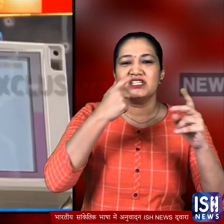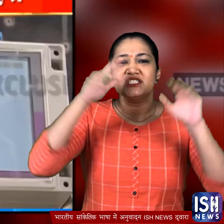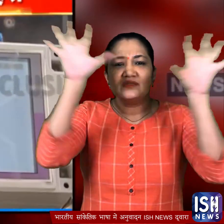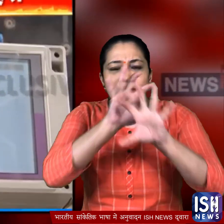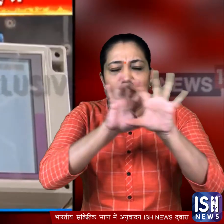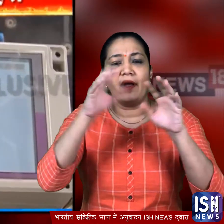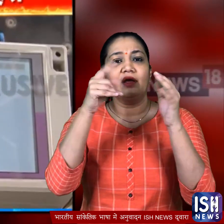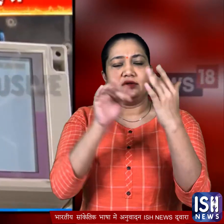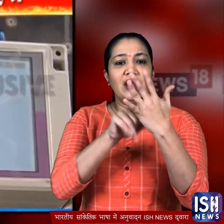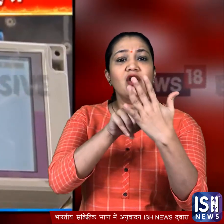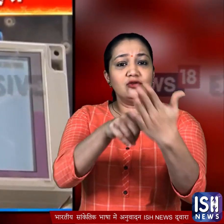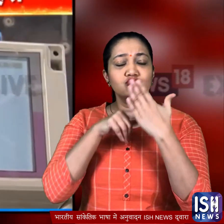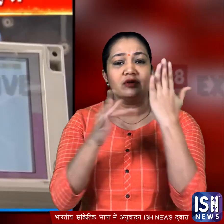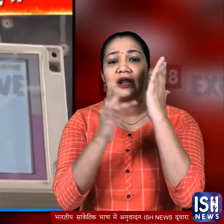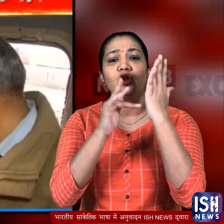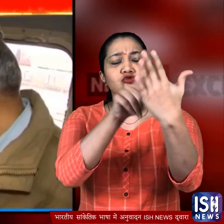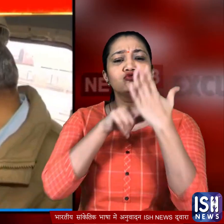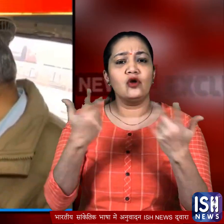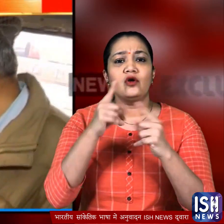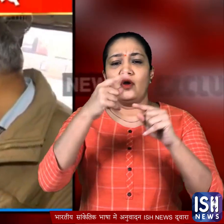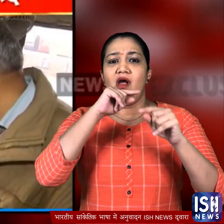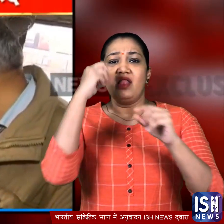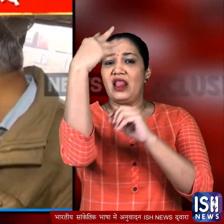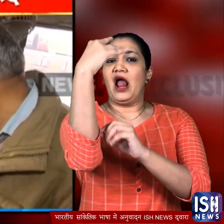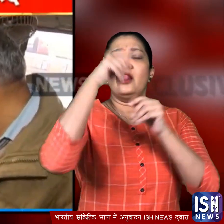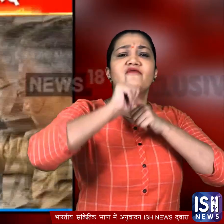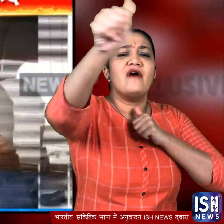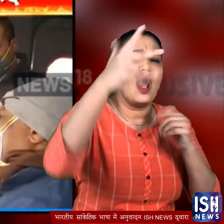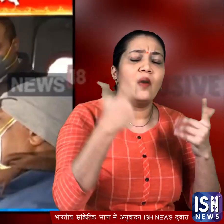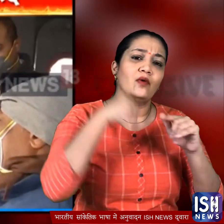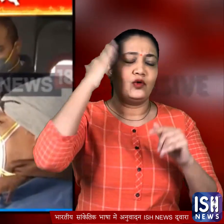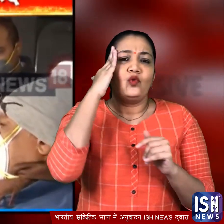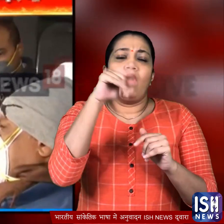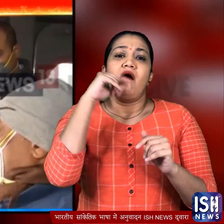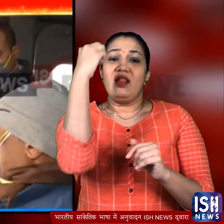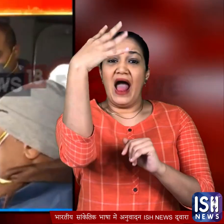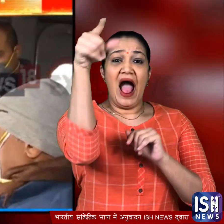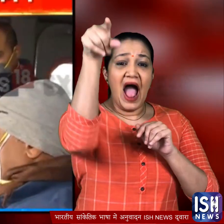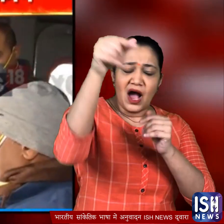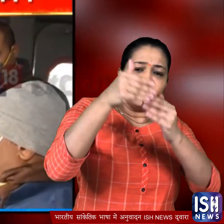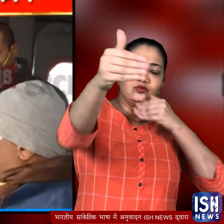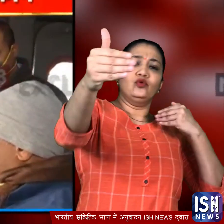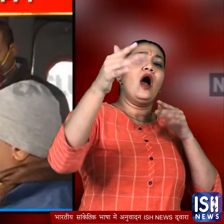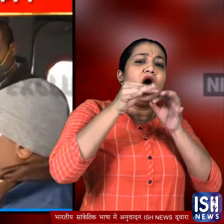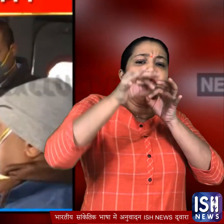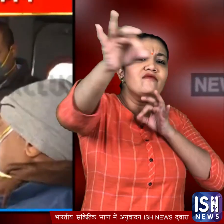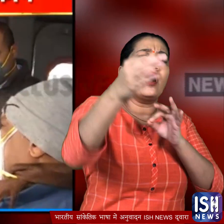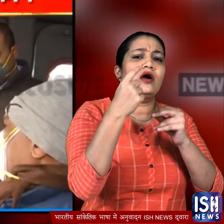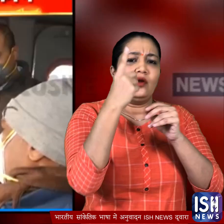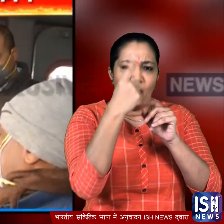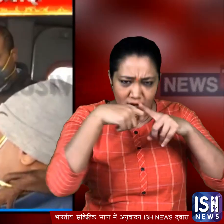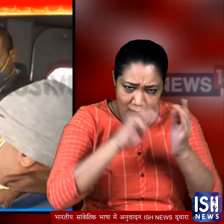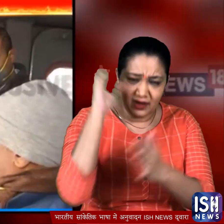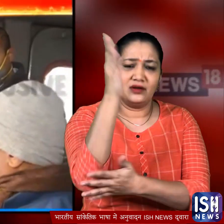से फॉग सेफ डिवाइस केवल यह बता पाता है कि रेलगाड़ी से रेलवे सिग्नल कितनी दूरी पर है। सिग्नल आने वाला होता है तो वो कितनी दूर है